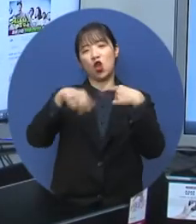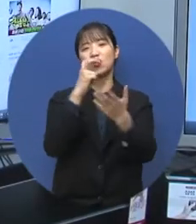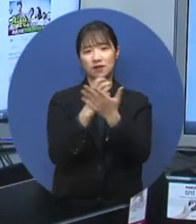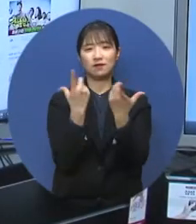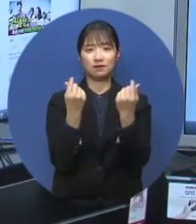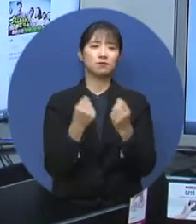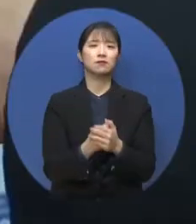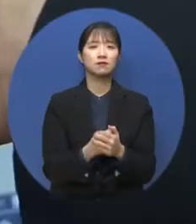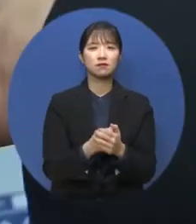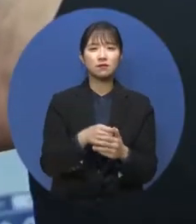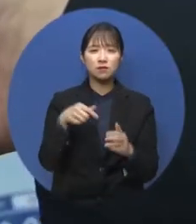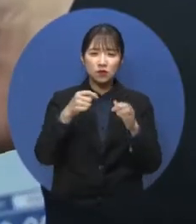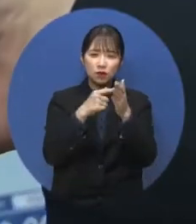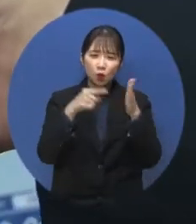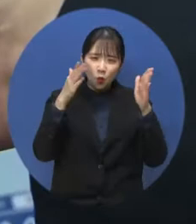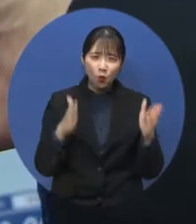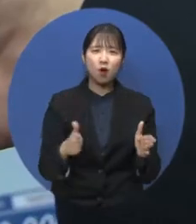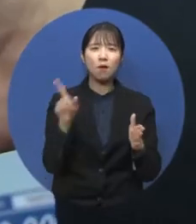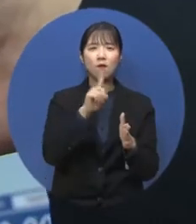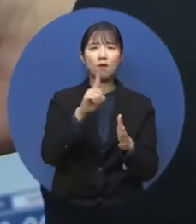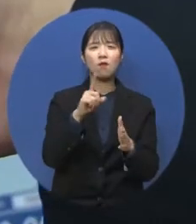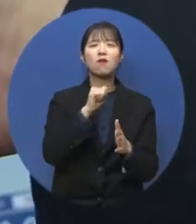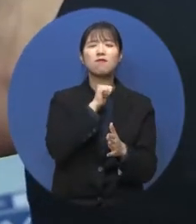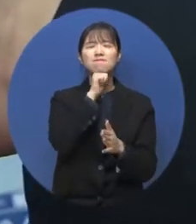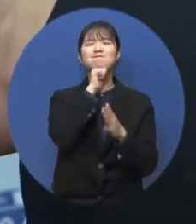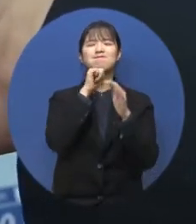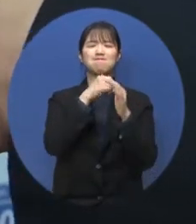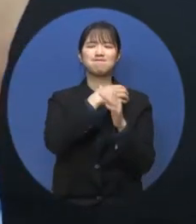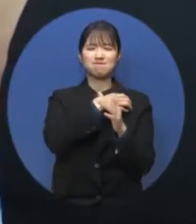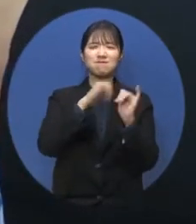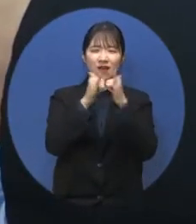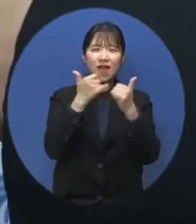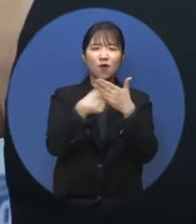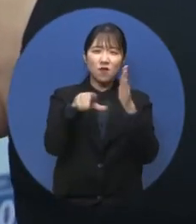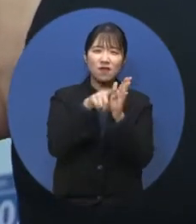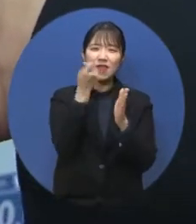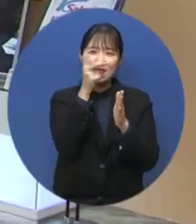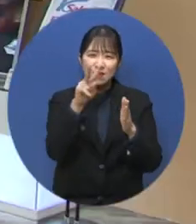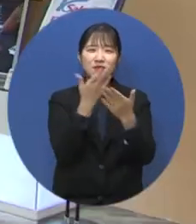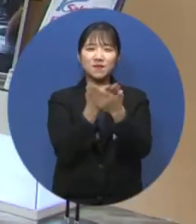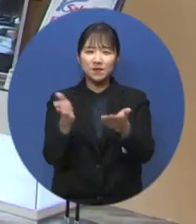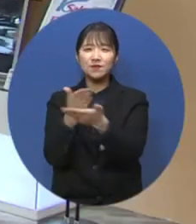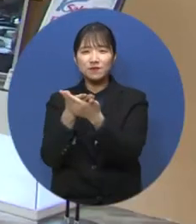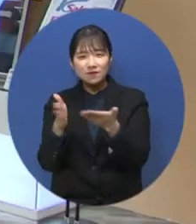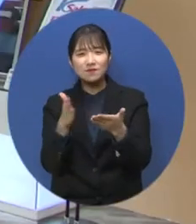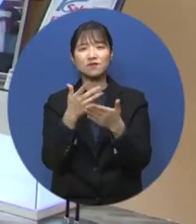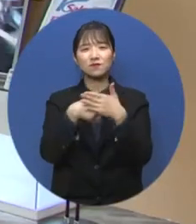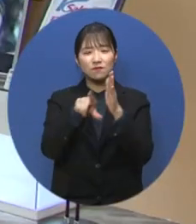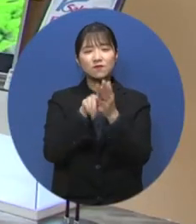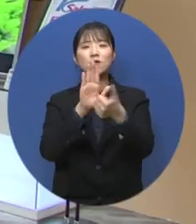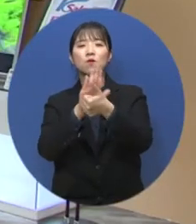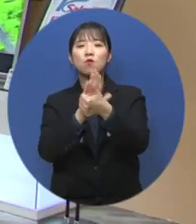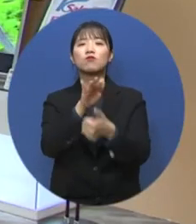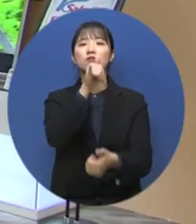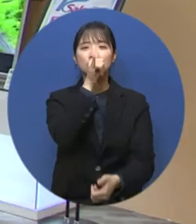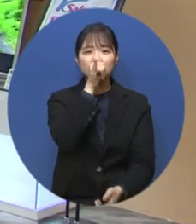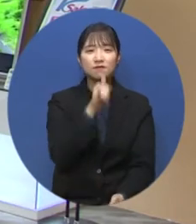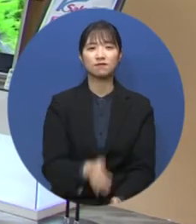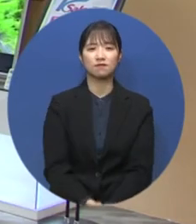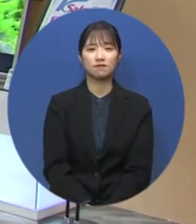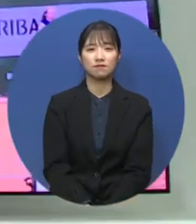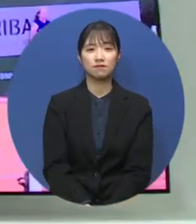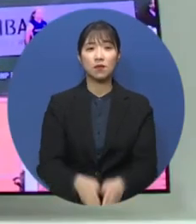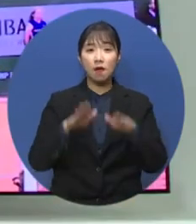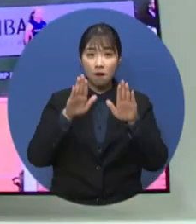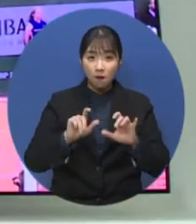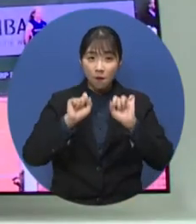그동안 방통위는 저소득층을 중심으로 TV를 보급하며 편리한 방송 서비스 이용에 기여해 왔습니다.